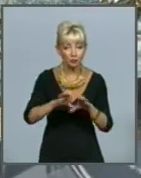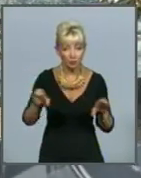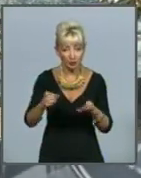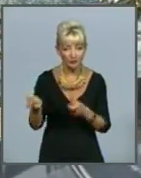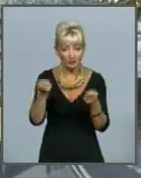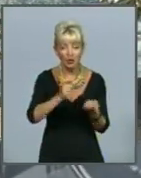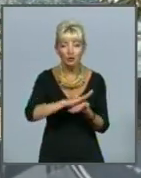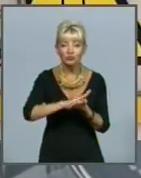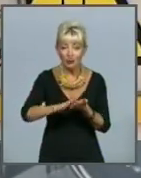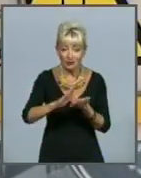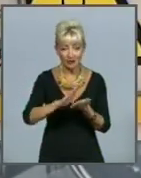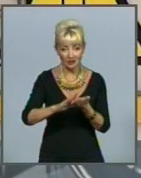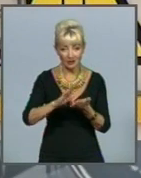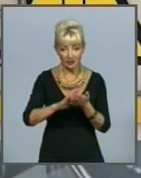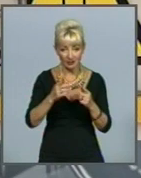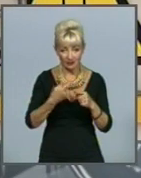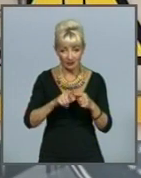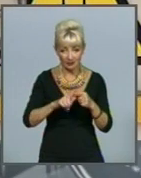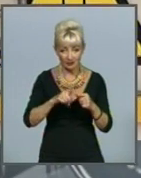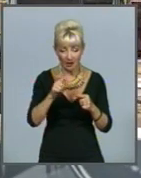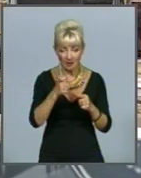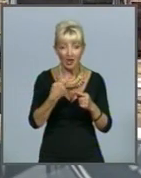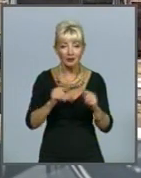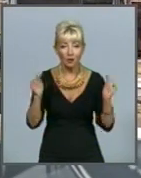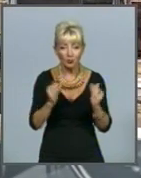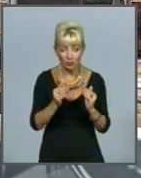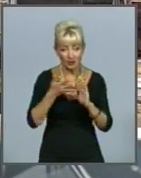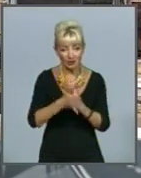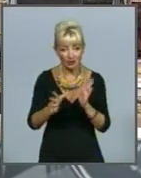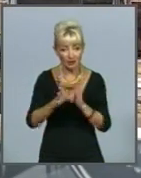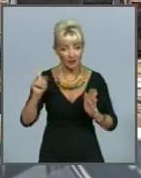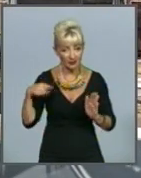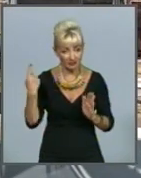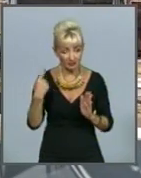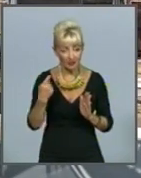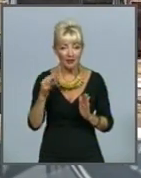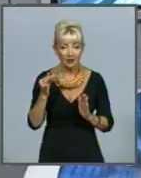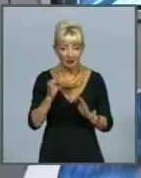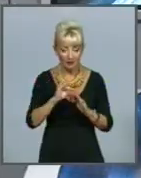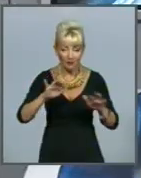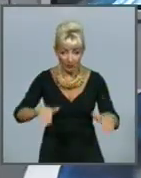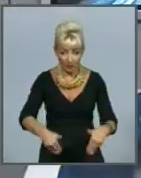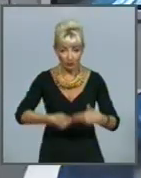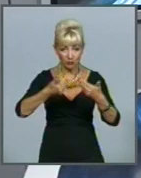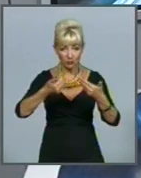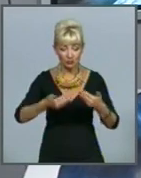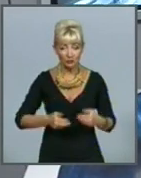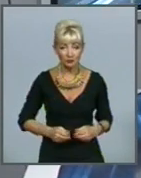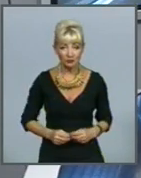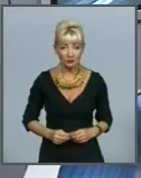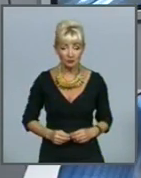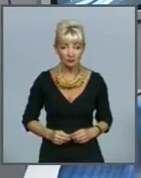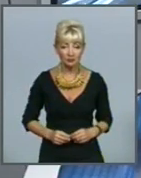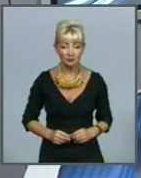Це зменшить необхідність енергоносіїв, що потребують складних та витратних процесів видобутку.